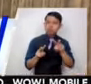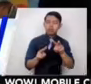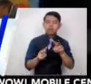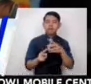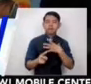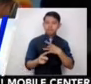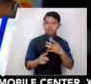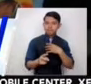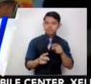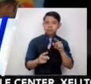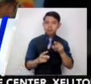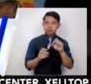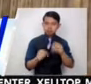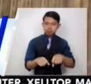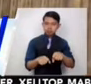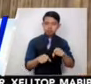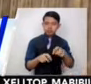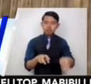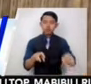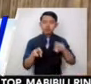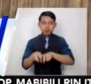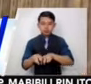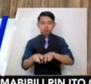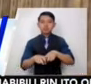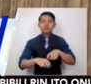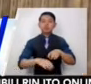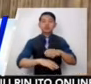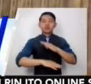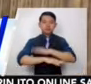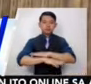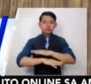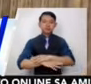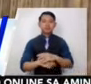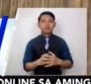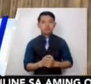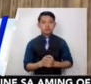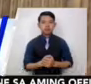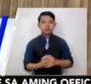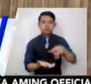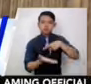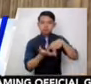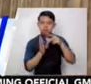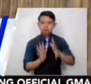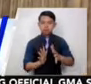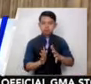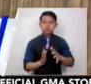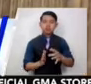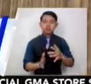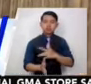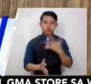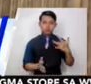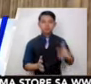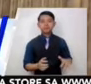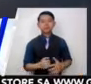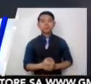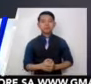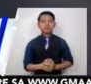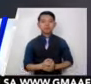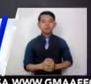iti-table ka nila. Pag may customer na gusto maghubad ang mga dancers, ang mga managers ang nagsasabi doon sa